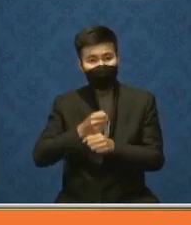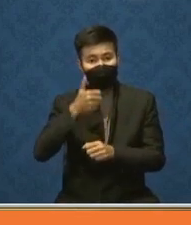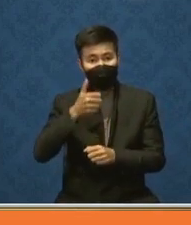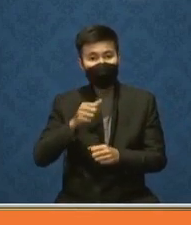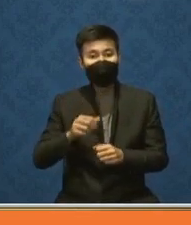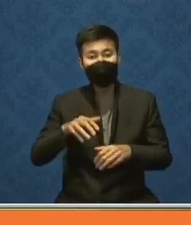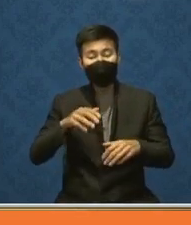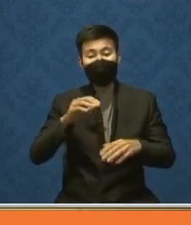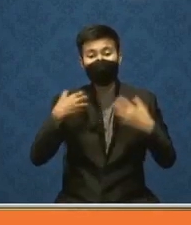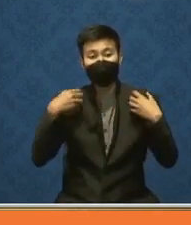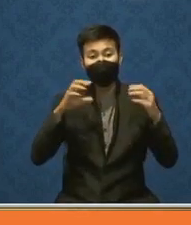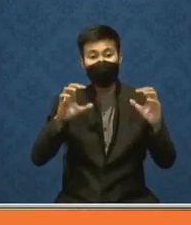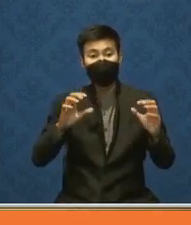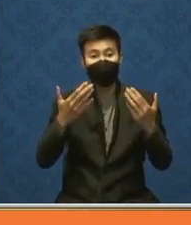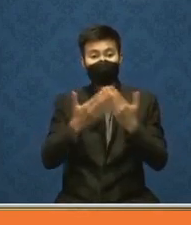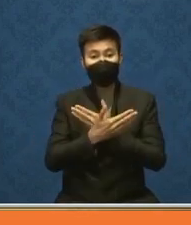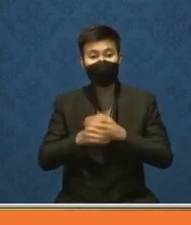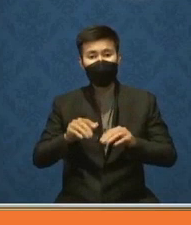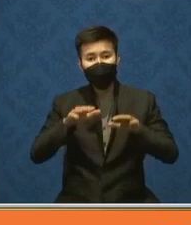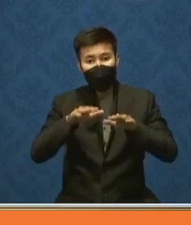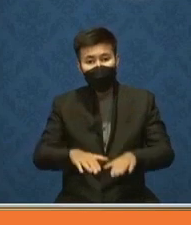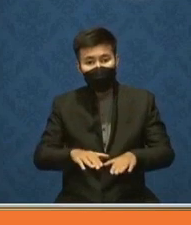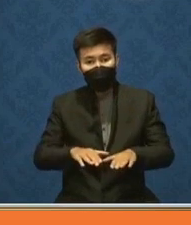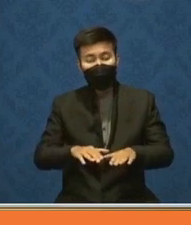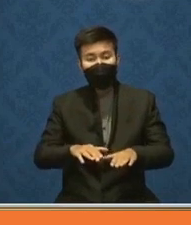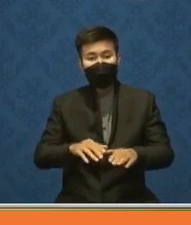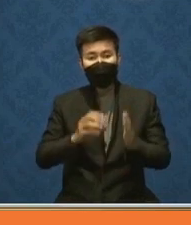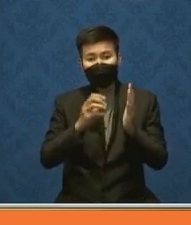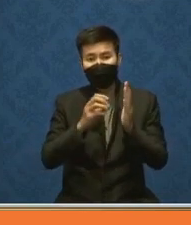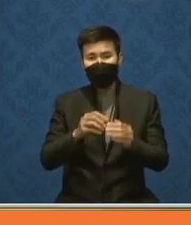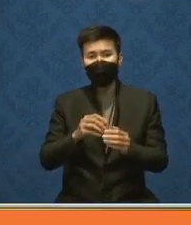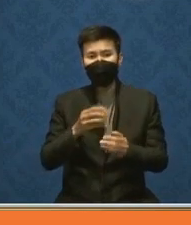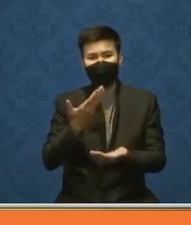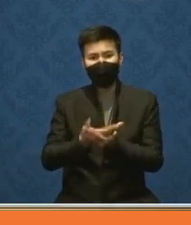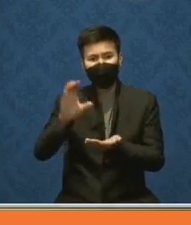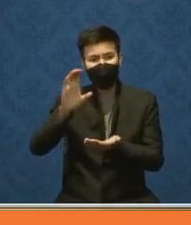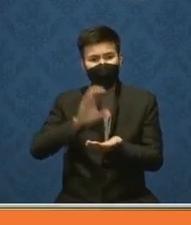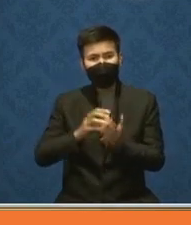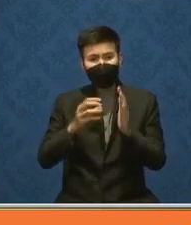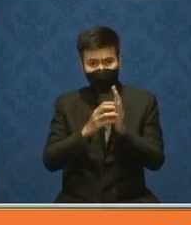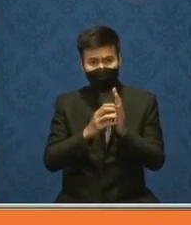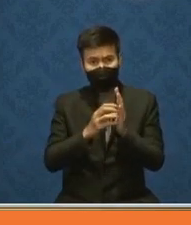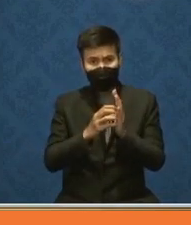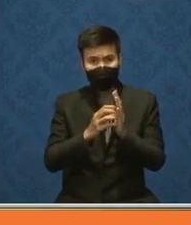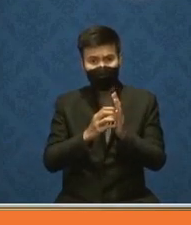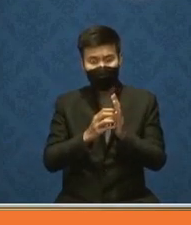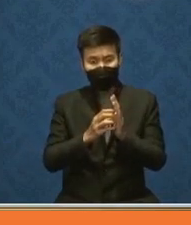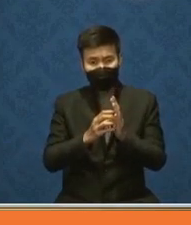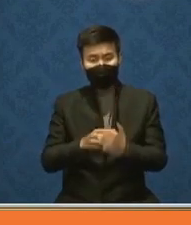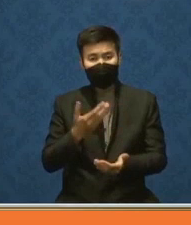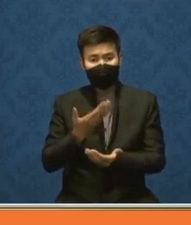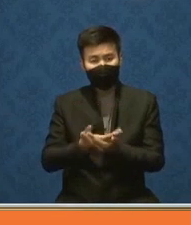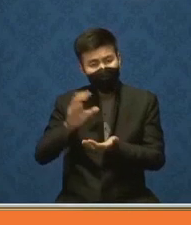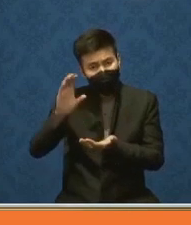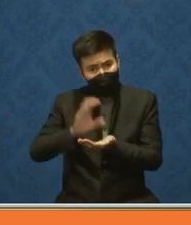66นี้ครับเพราะสิ่งที่รัฐบาลควรจะเปลี่ยนเนี่ยคือลดงบกลางครับที่ 90,000 กว่าล้านนี่เกินจากความจำเป็นลดงบ